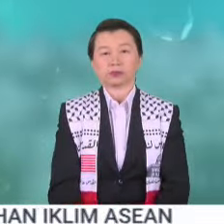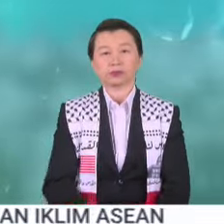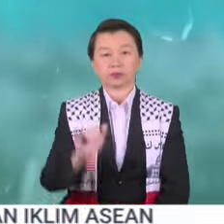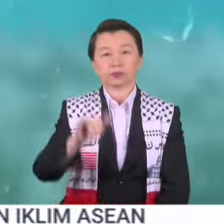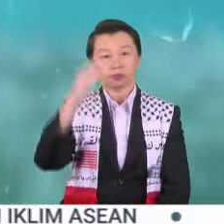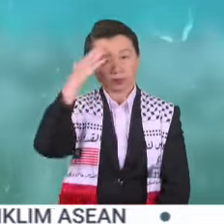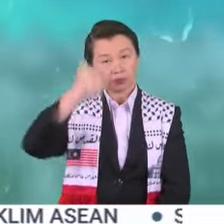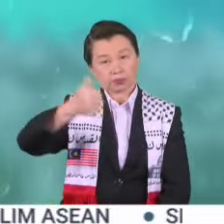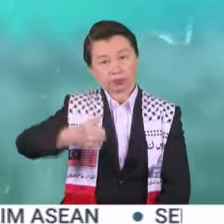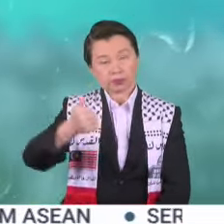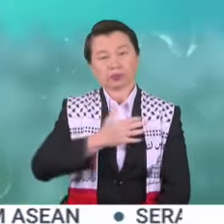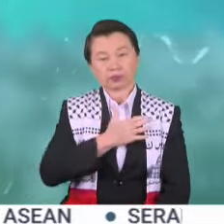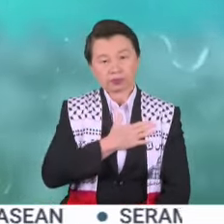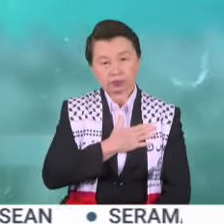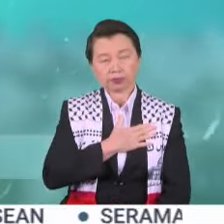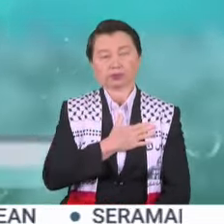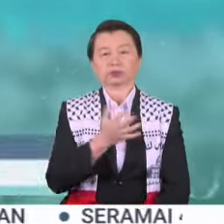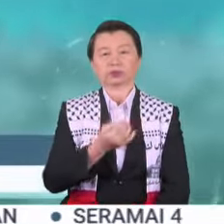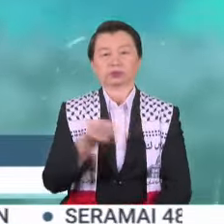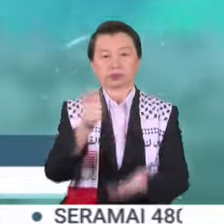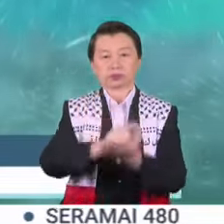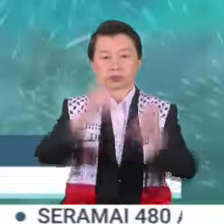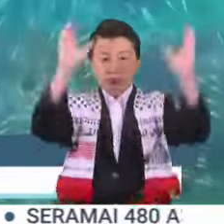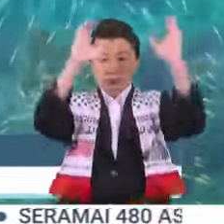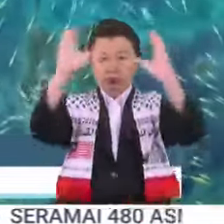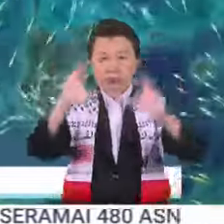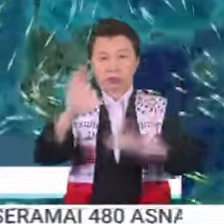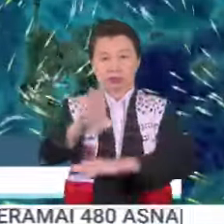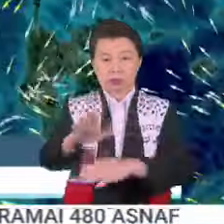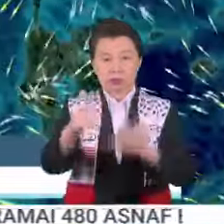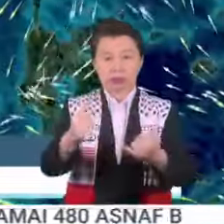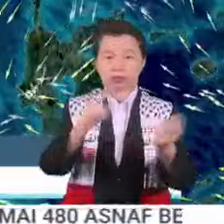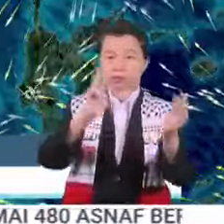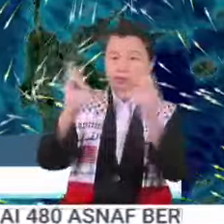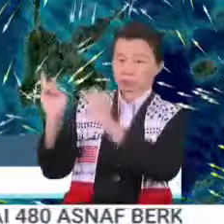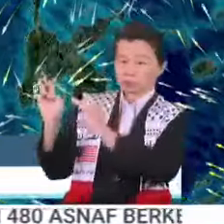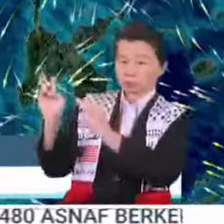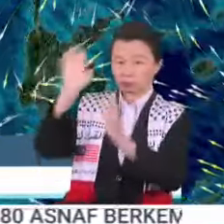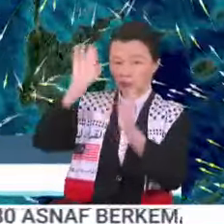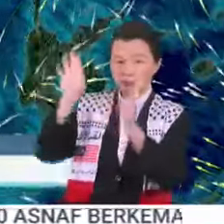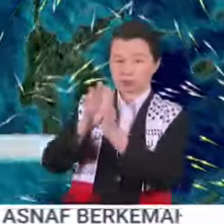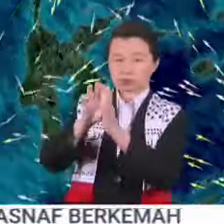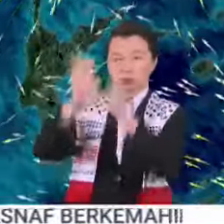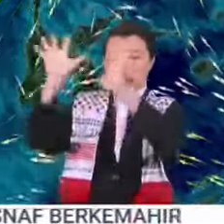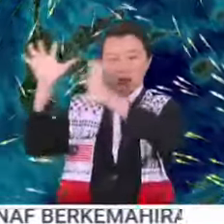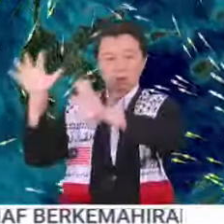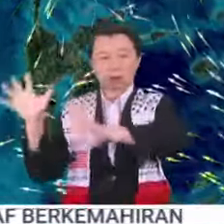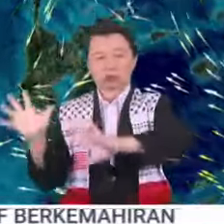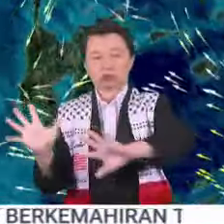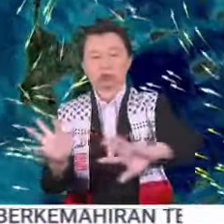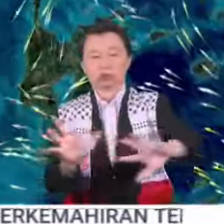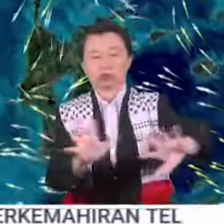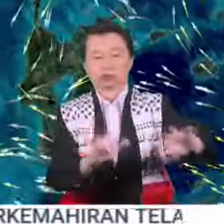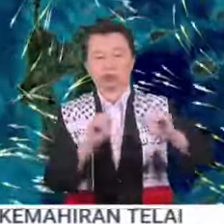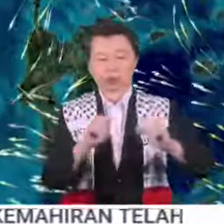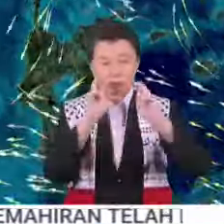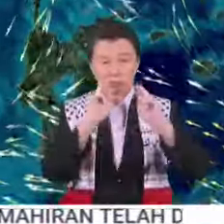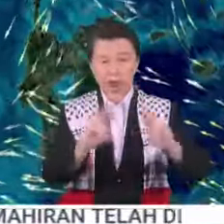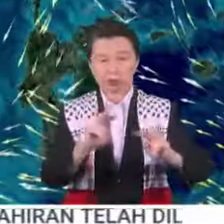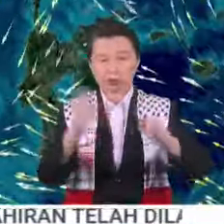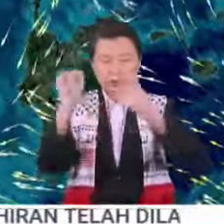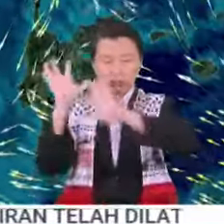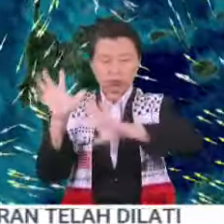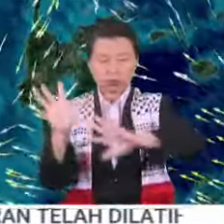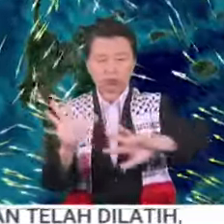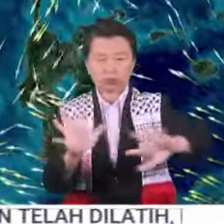Ya, assalamualaikum dan salam sejahtera. Laporan cuaca pada petang ini, kita lihat terlebih dahulu paparan carta angin. Pada ketika ini, kita masih lagi menerima pengaruh